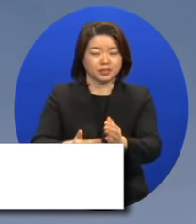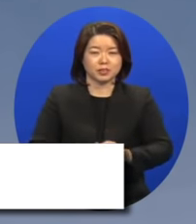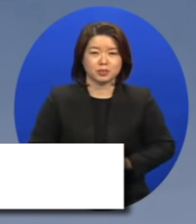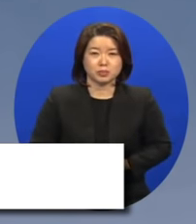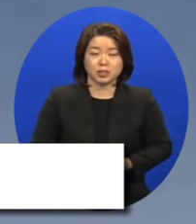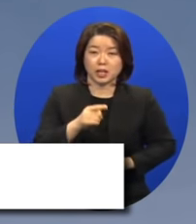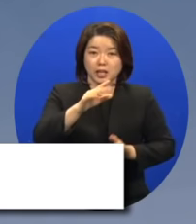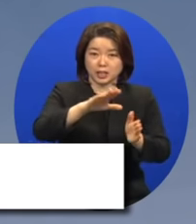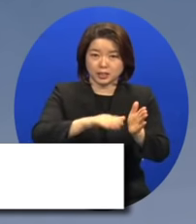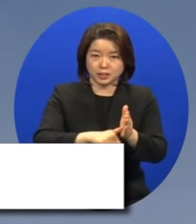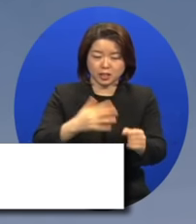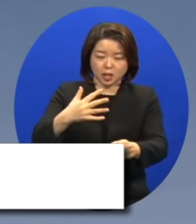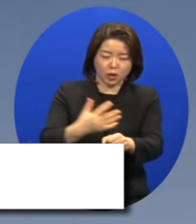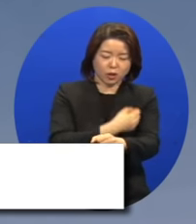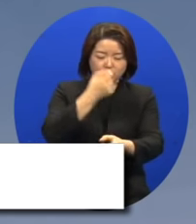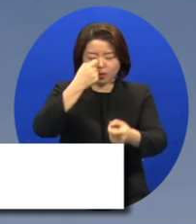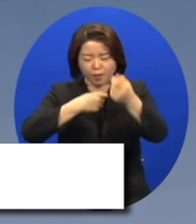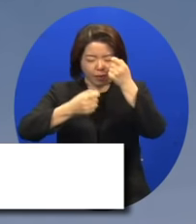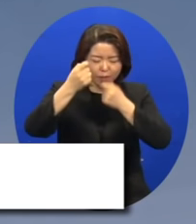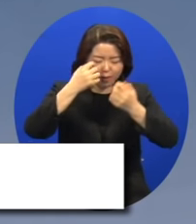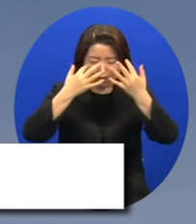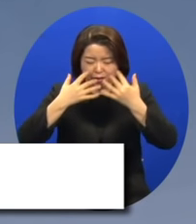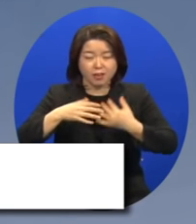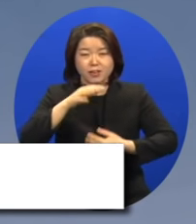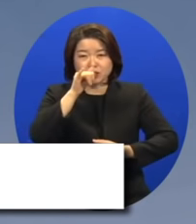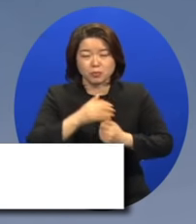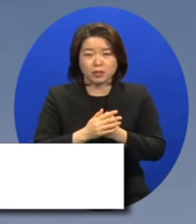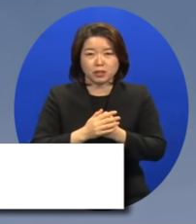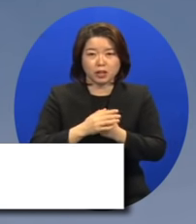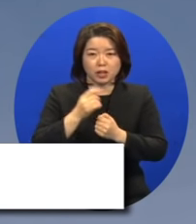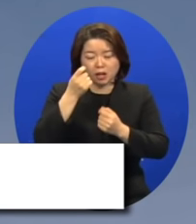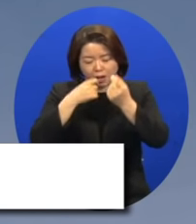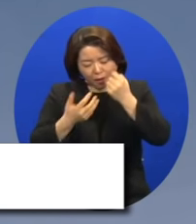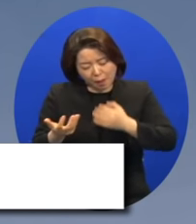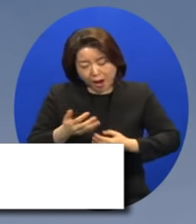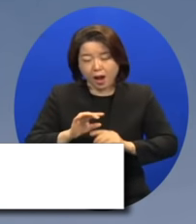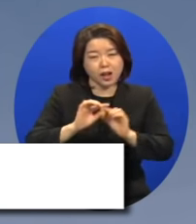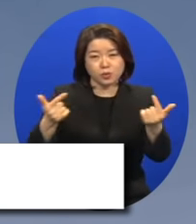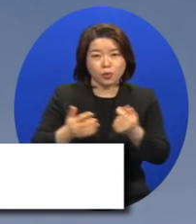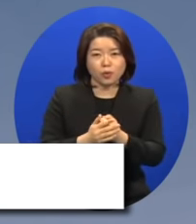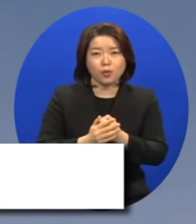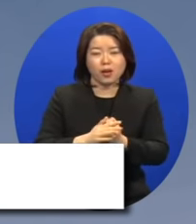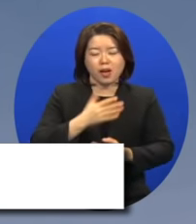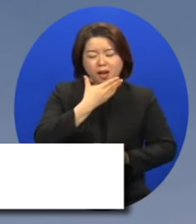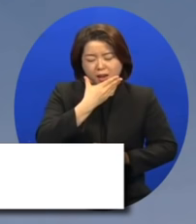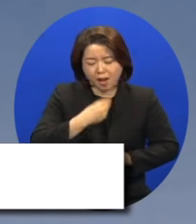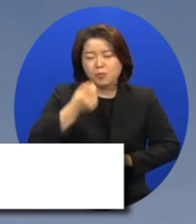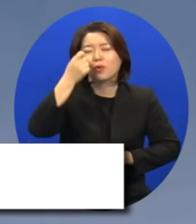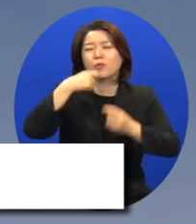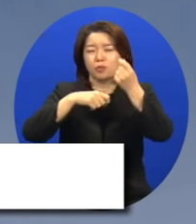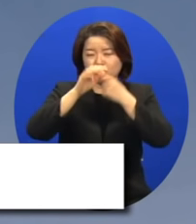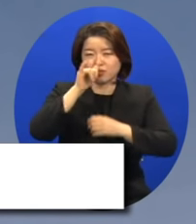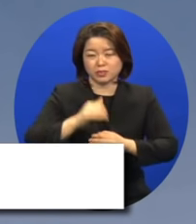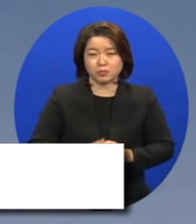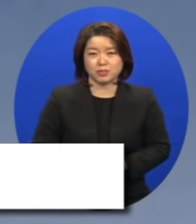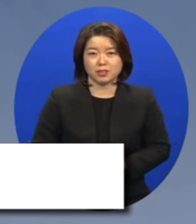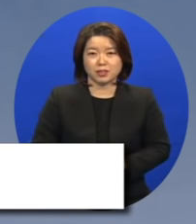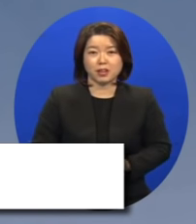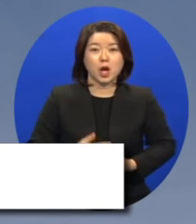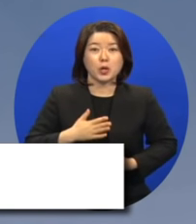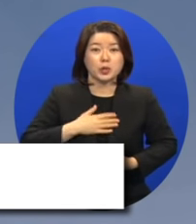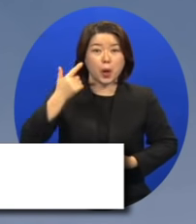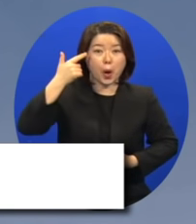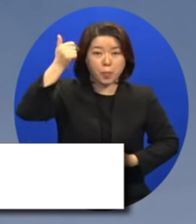바쳤습니다. 그때정말많이울었어요.나는슬퍼서울었던게아니야 .너무 기뻐서울었어요.